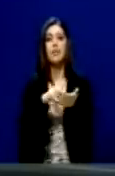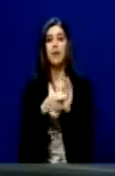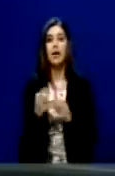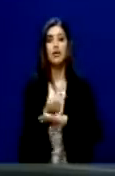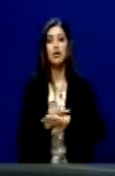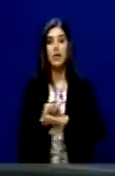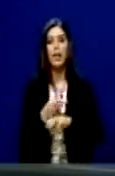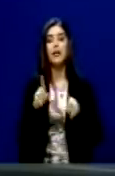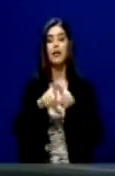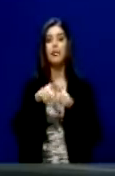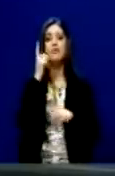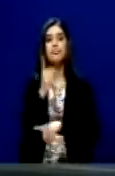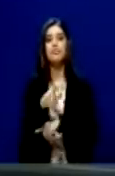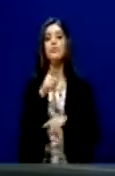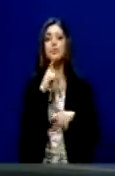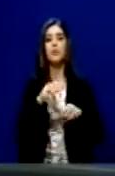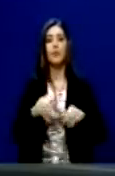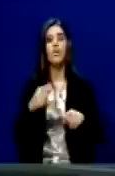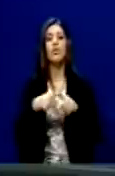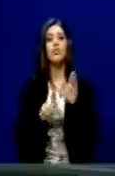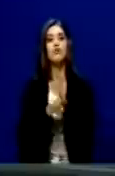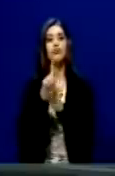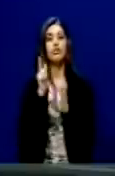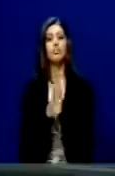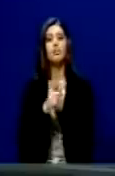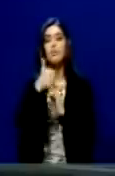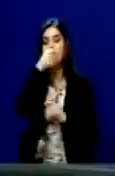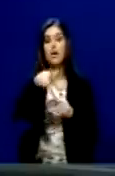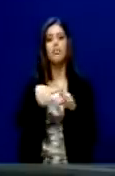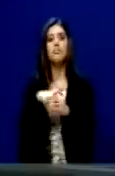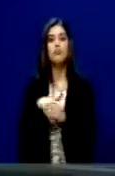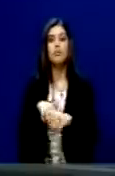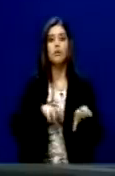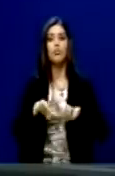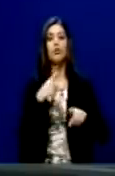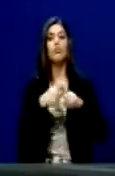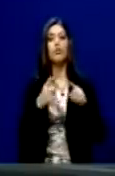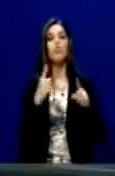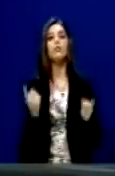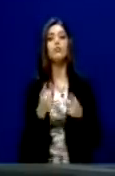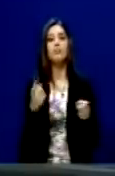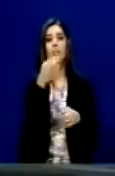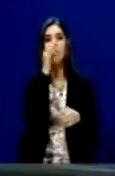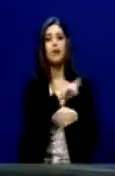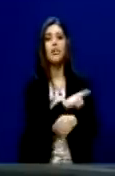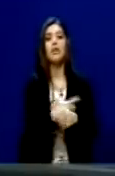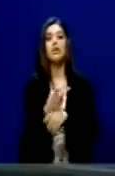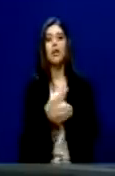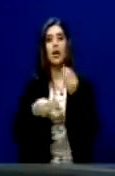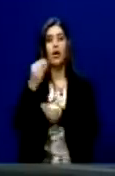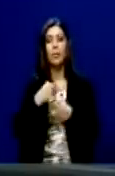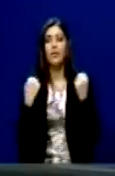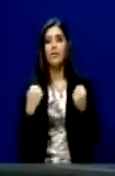nacional që do ta zhvillonte bujqësinë, sepse bujqësia dhe punson, prodhon dhe është një kontribut i rëndësishëm i ekonomisë së vendit